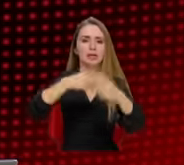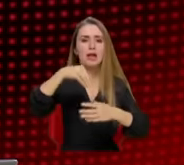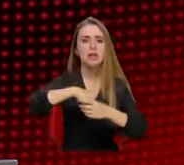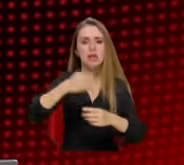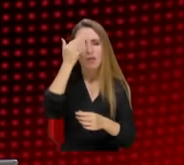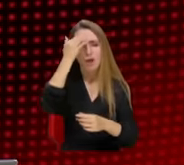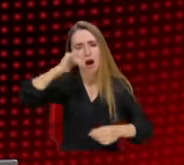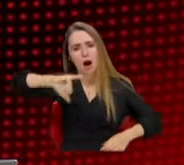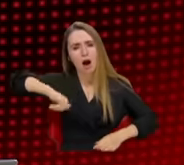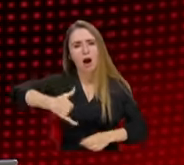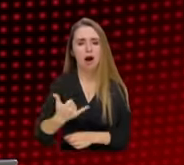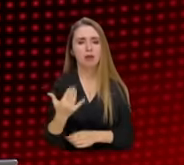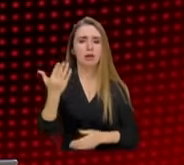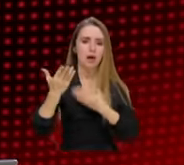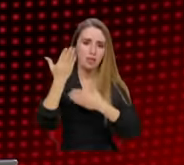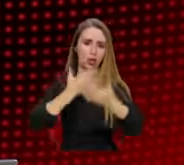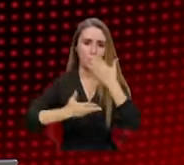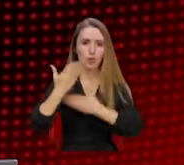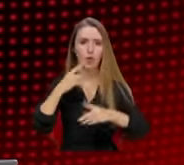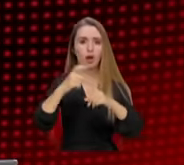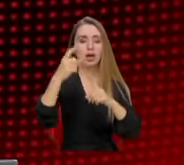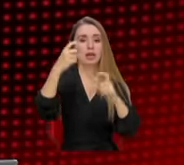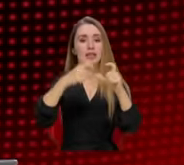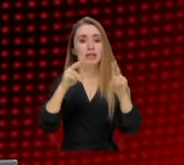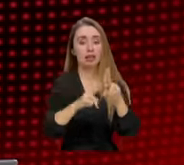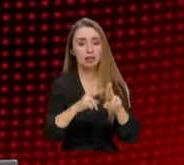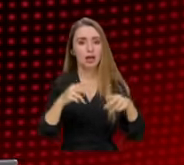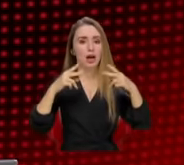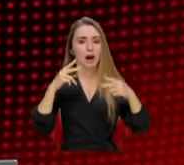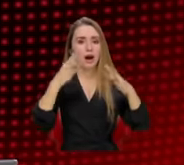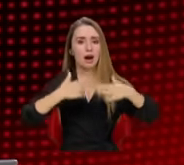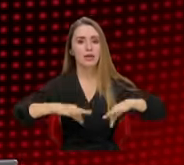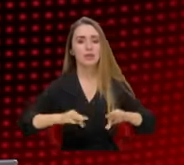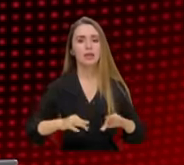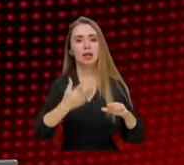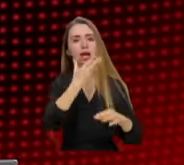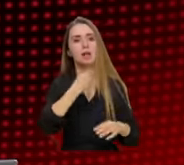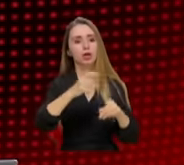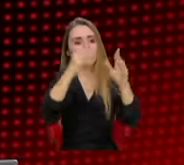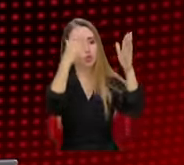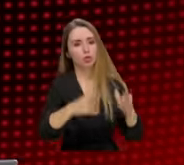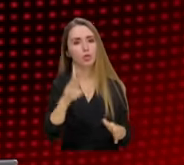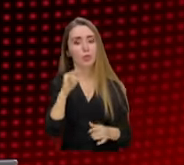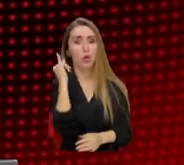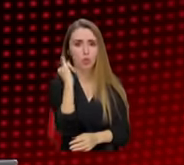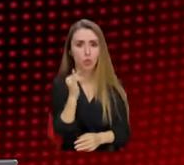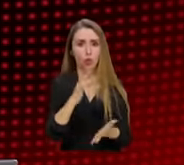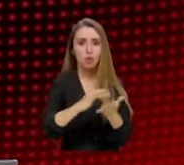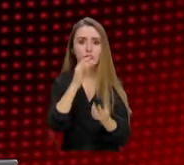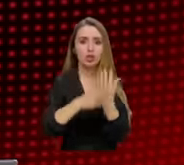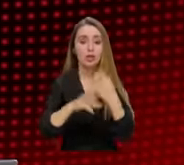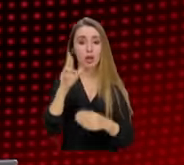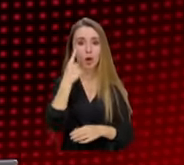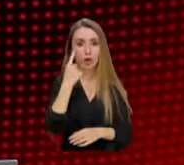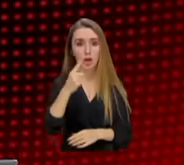nasıl fakirleştiklerini anlatırken DİSKAR'ın hazırladığı emekli durum raporu vahim tabloyu ortaya koydu.